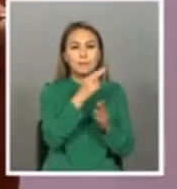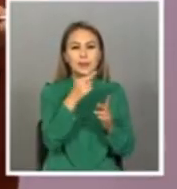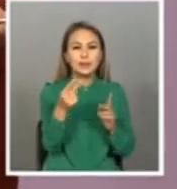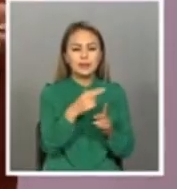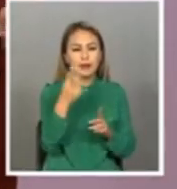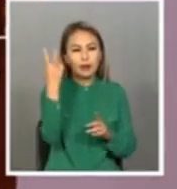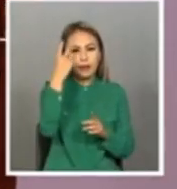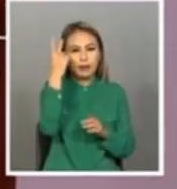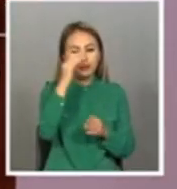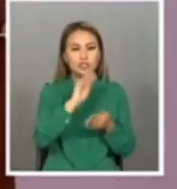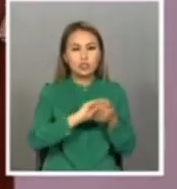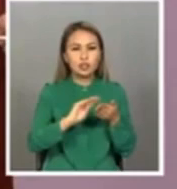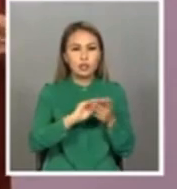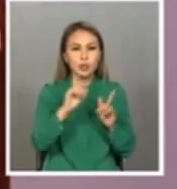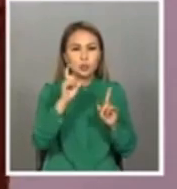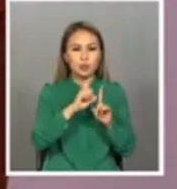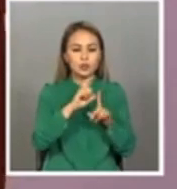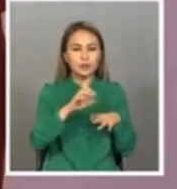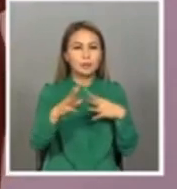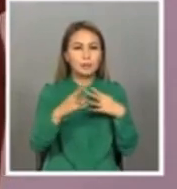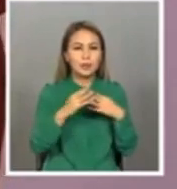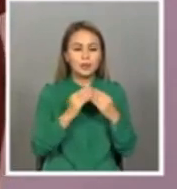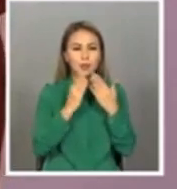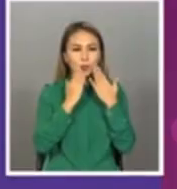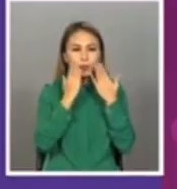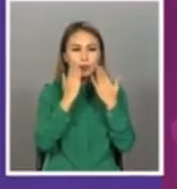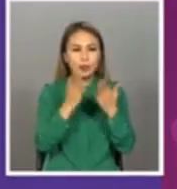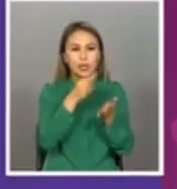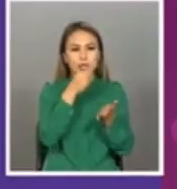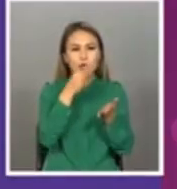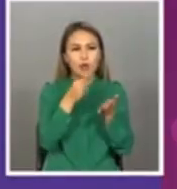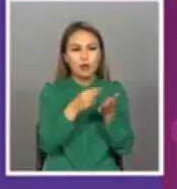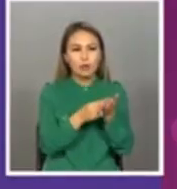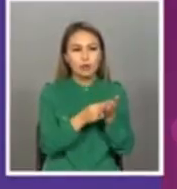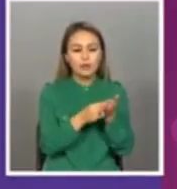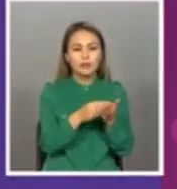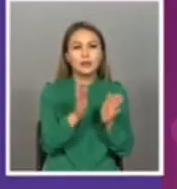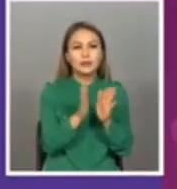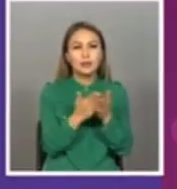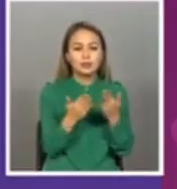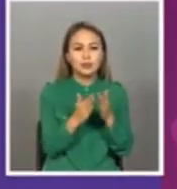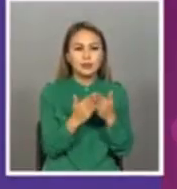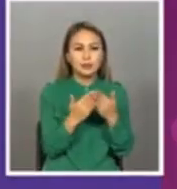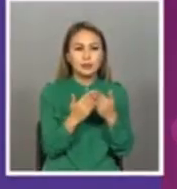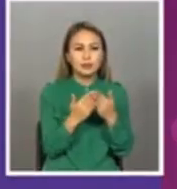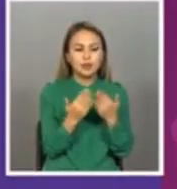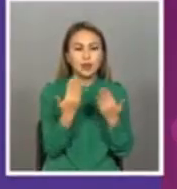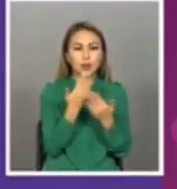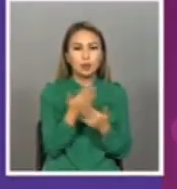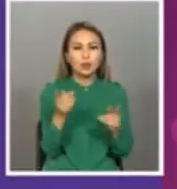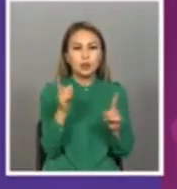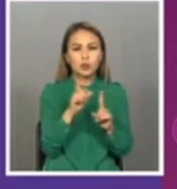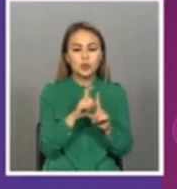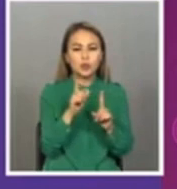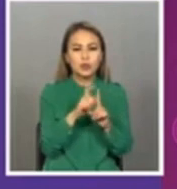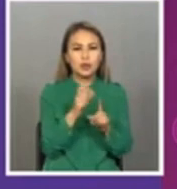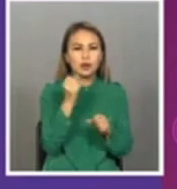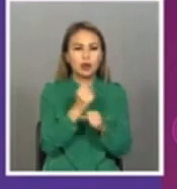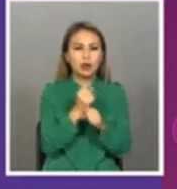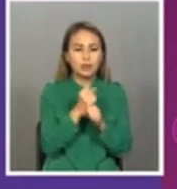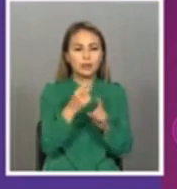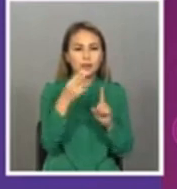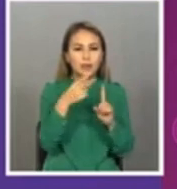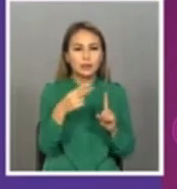жазылған сөздерді бірге оқиық. Жауабы – кітабын. Бұл сөздерді сөз құрамына талдайықшы.